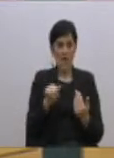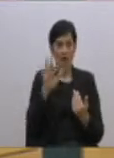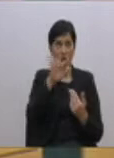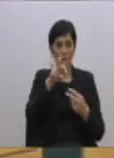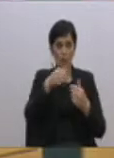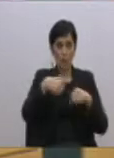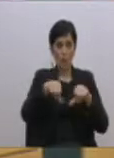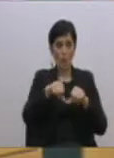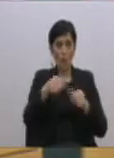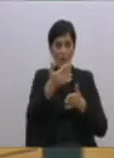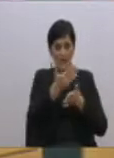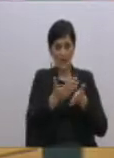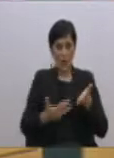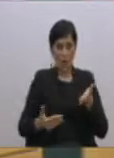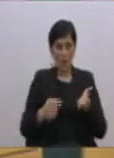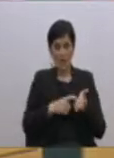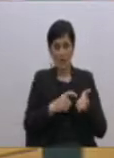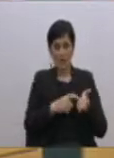ევროკომისიის რეკომენდაციებით.